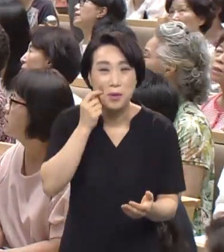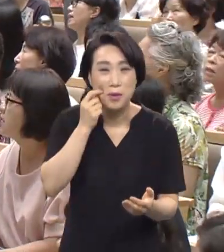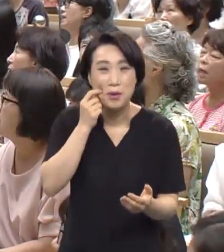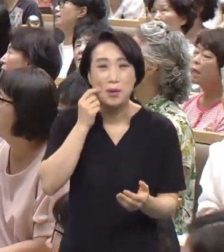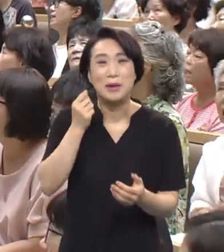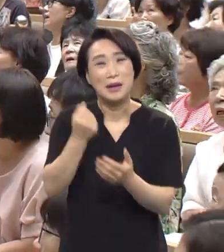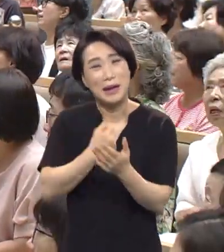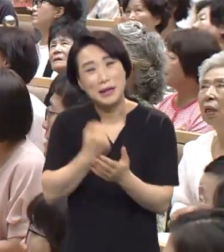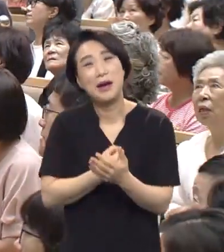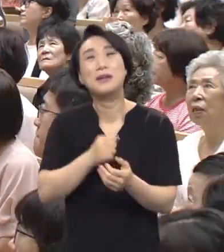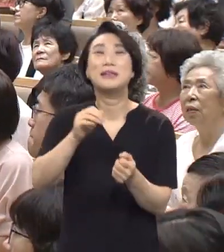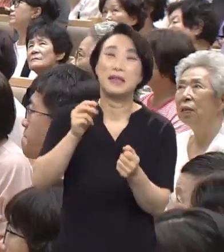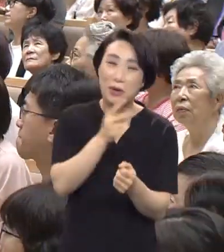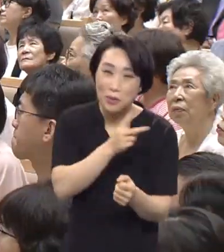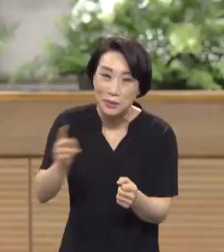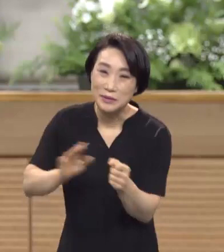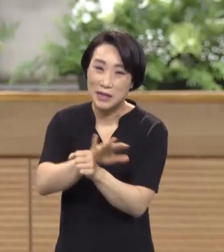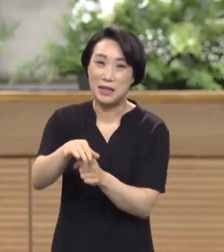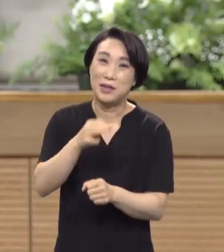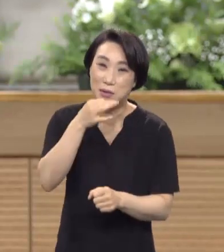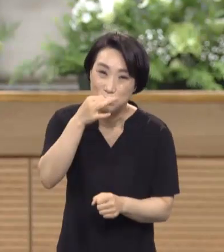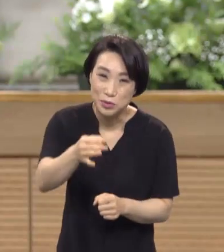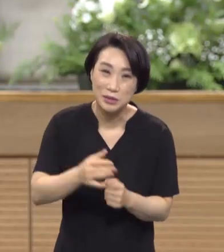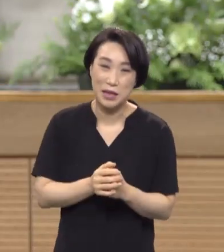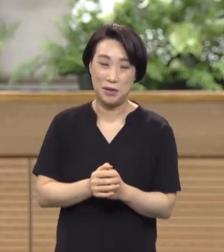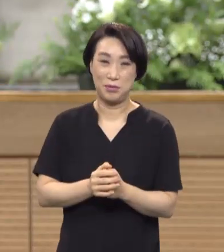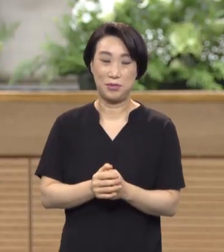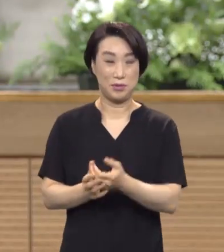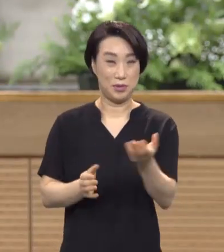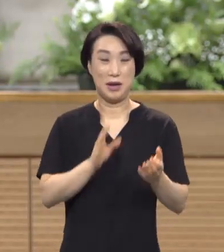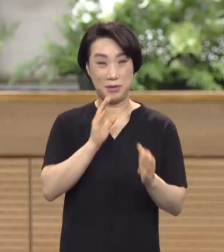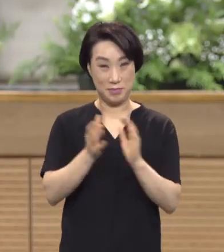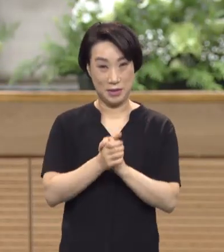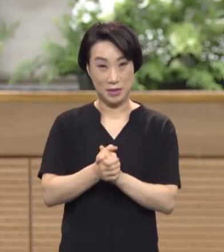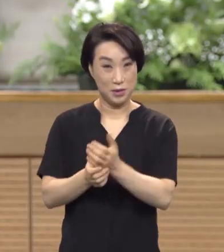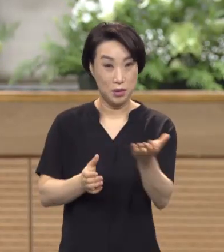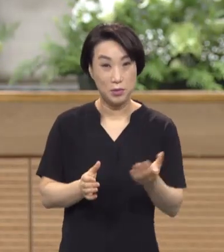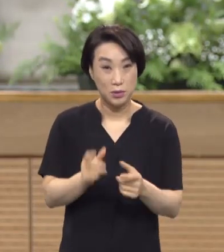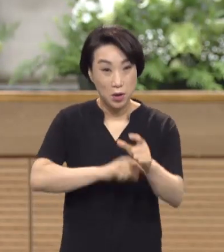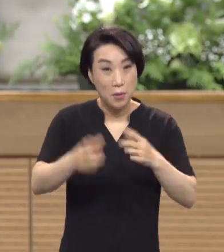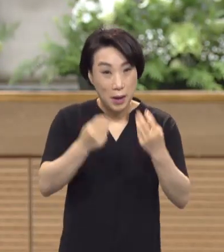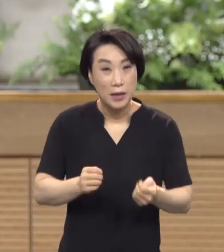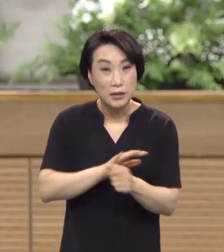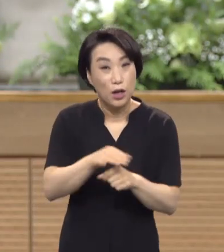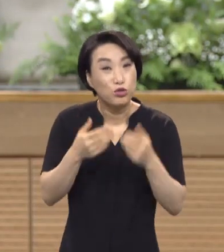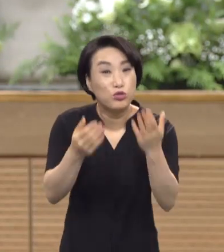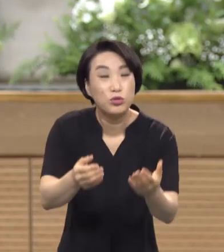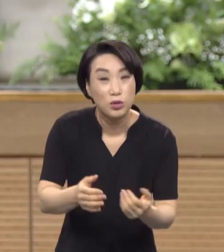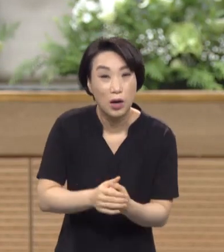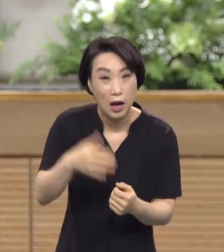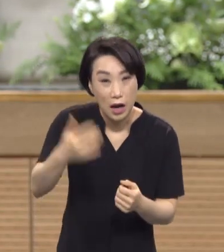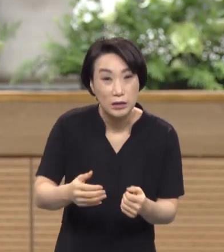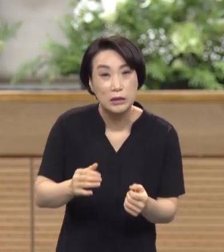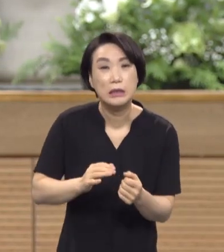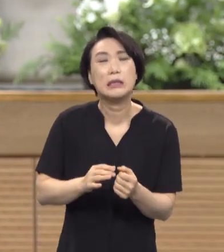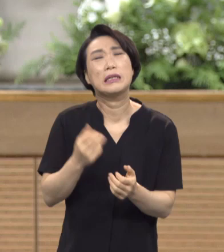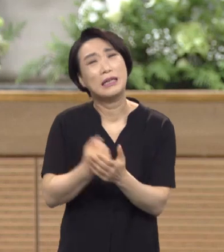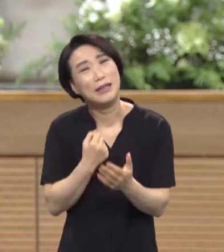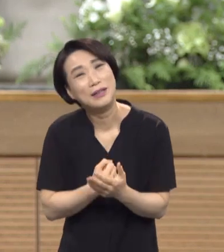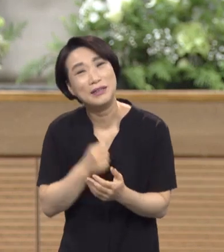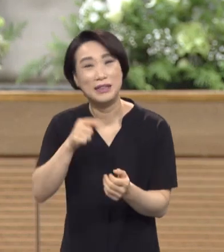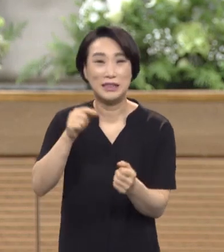사랑이다. 근데 더 못해서 갈망하는 것이 사랑이 사랑인데, 응? 이